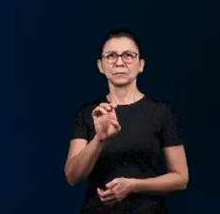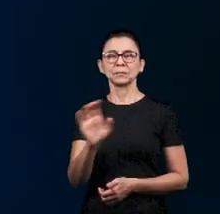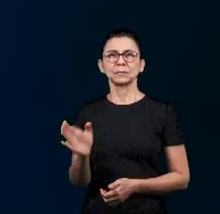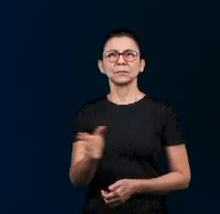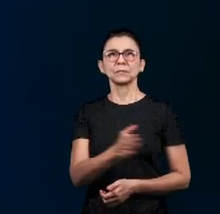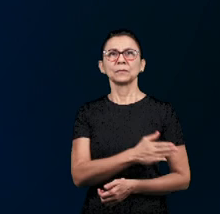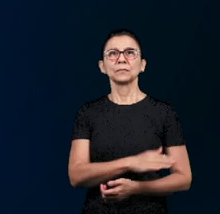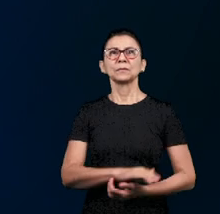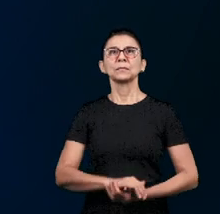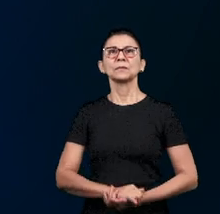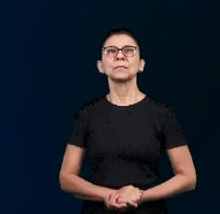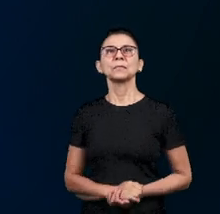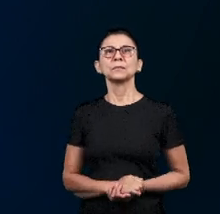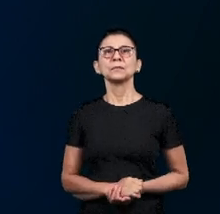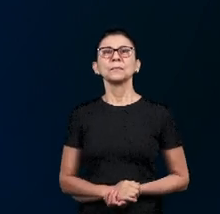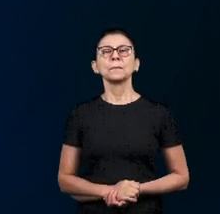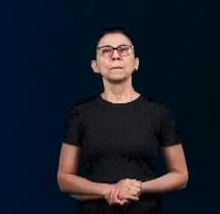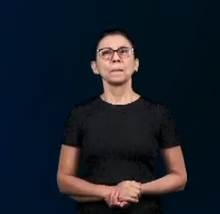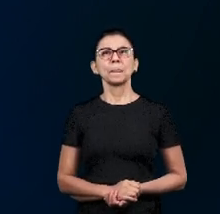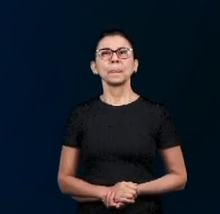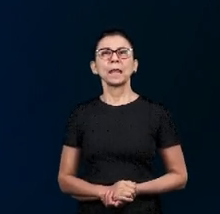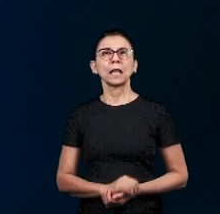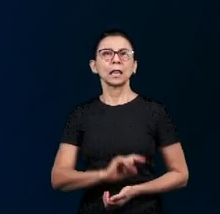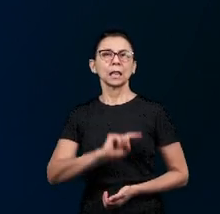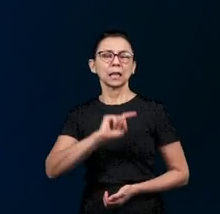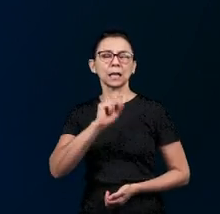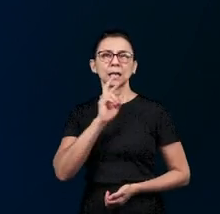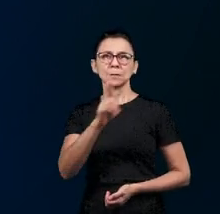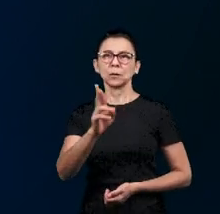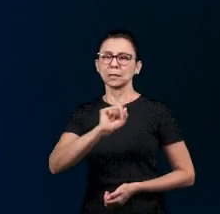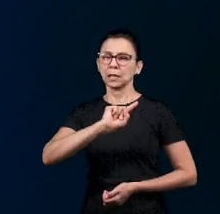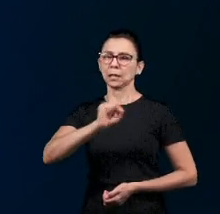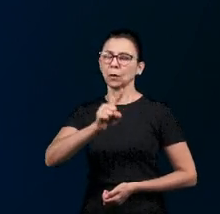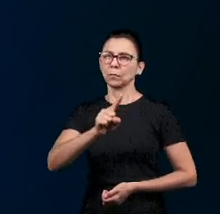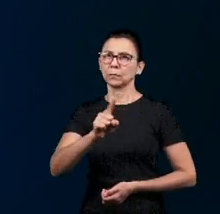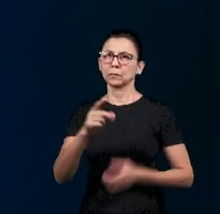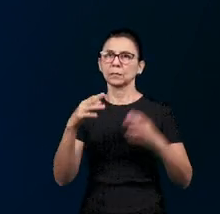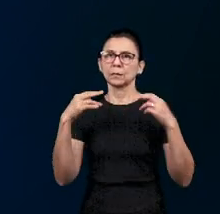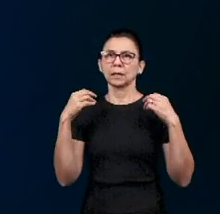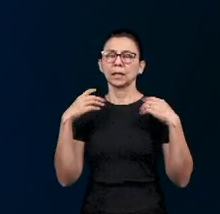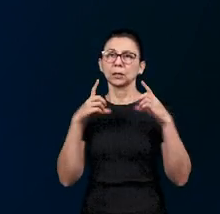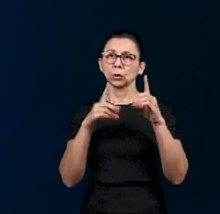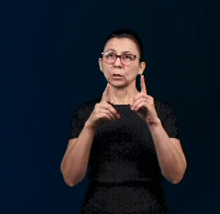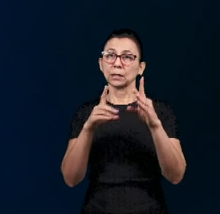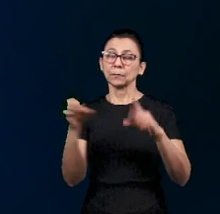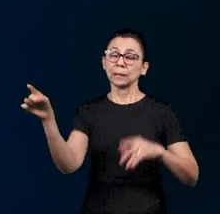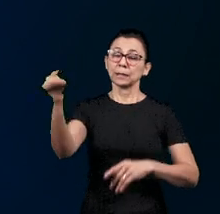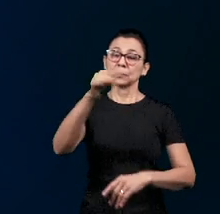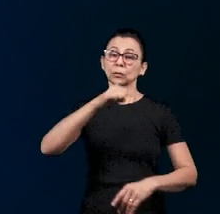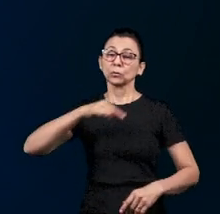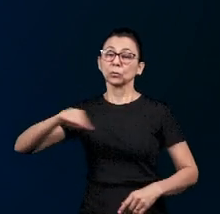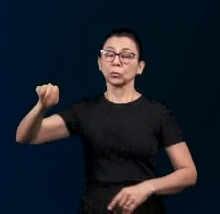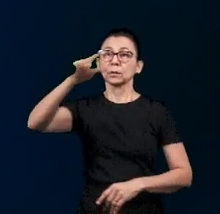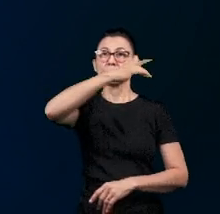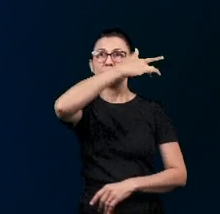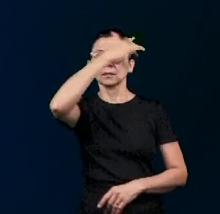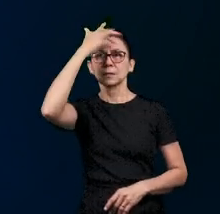La réponse à la question numéro 4 est non. La doctrine s'adresse à tous. Nous identifions dans la parole du